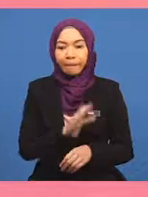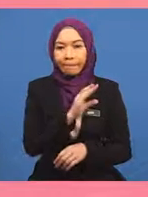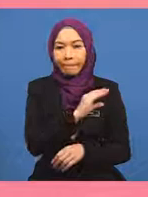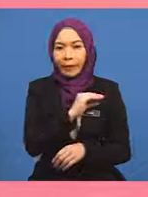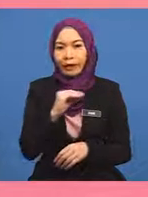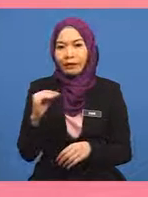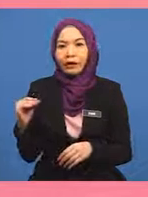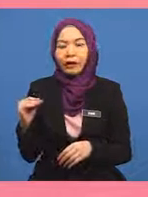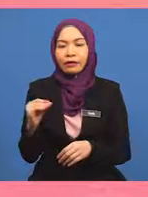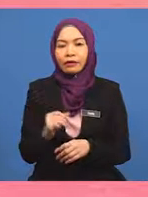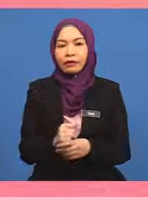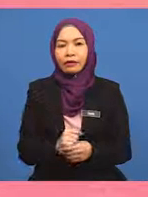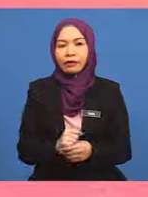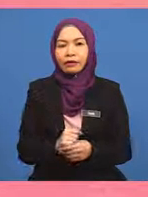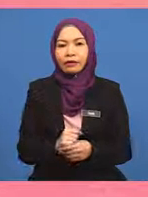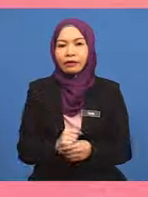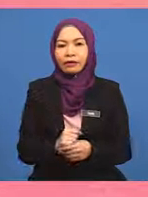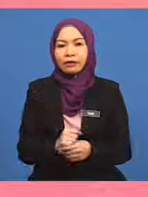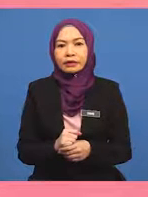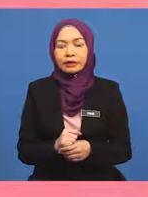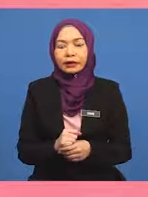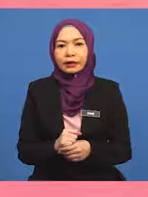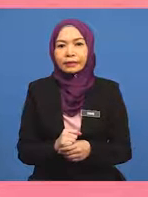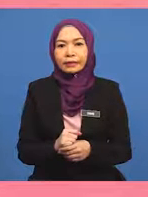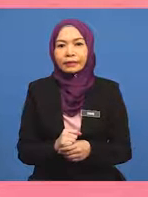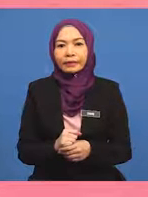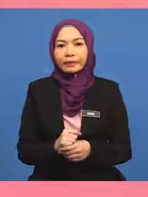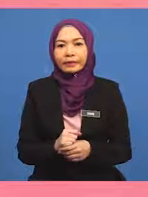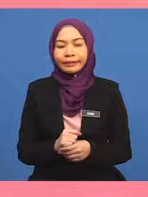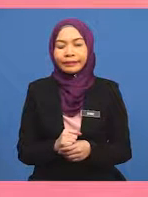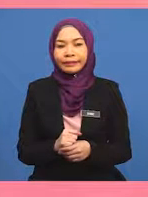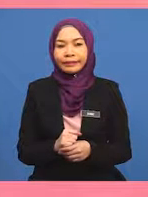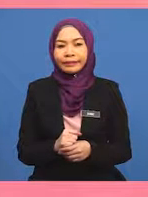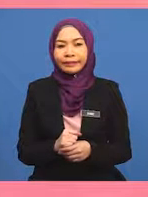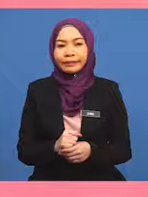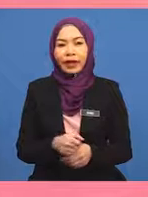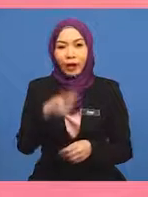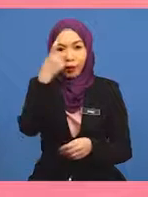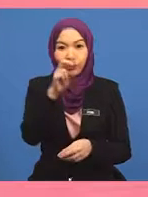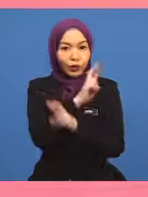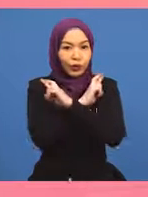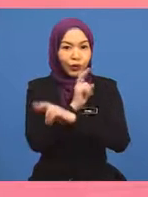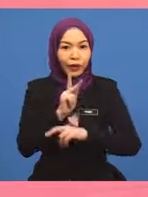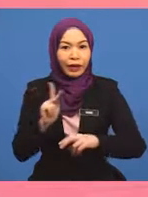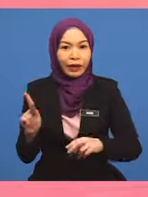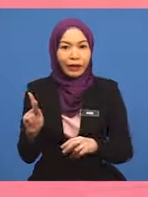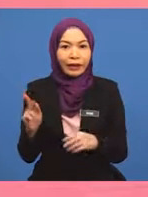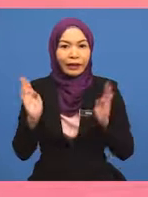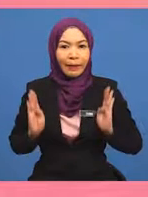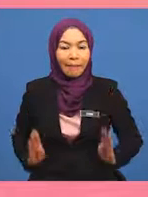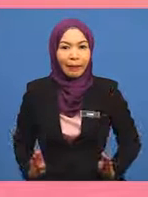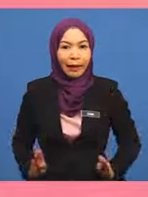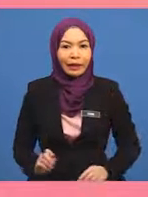memenuhi fungsi sebagai tempat duduk sambil merehatkan badan, maka